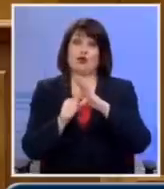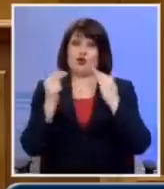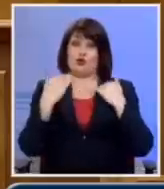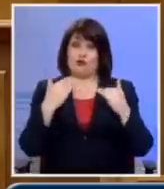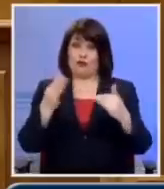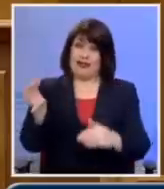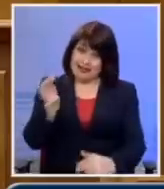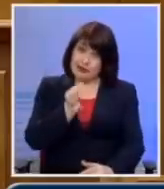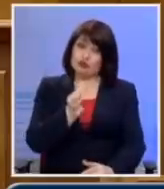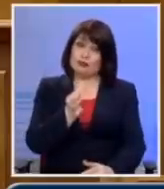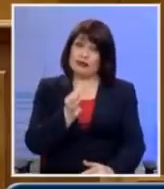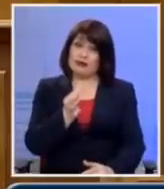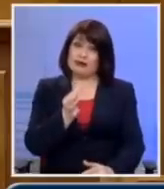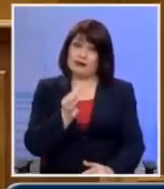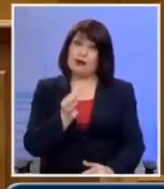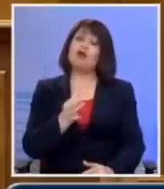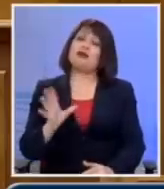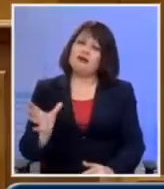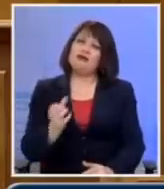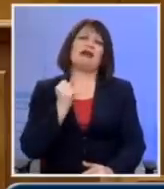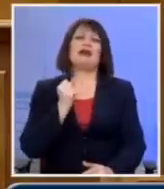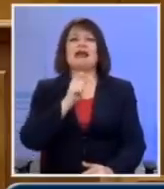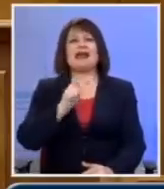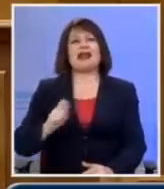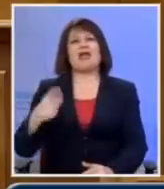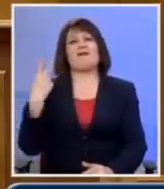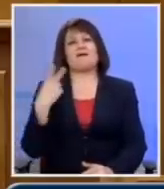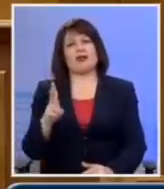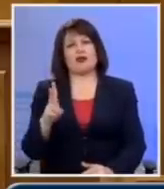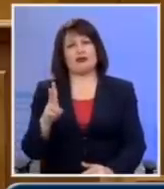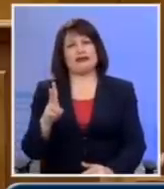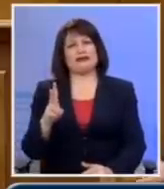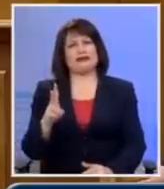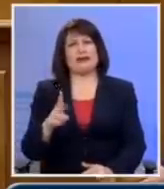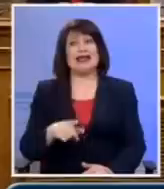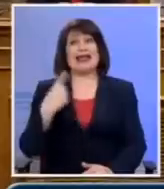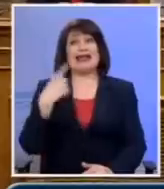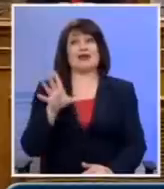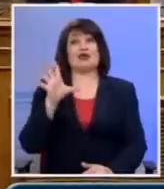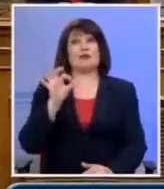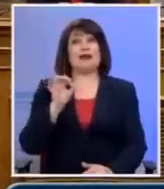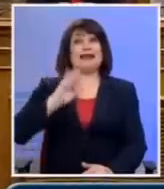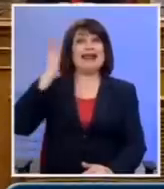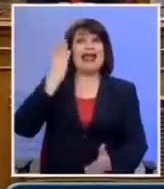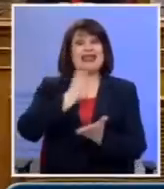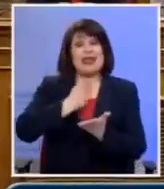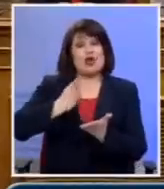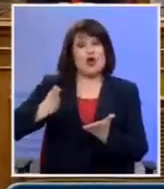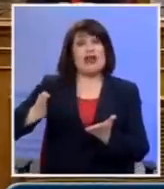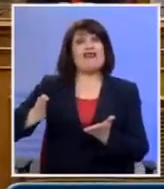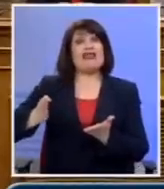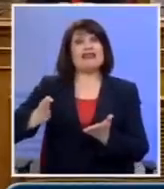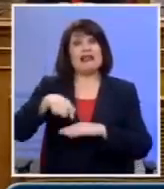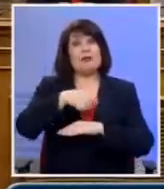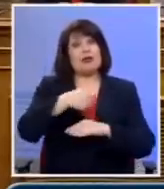θα σας πει ότι βρήκε στο γραφείο της με το που ανέλαβε πάνω από 150 δικογραφίες, φακέλους